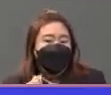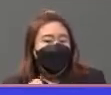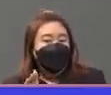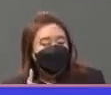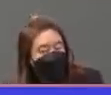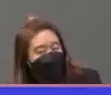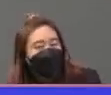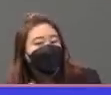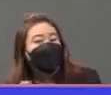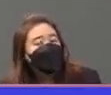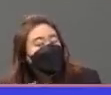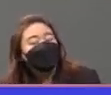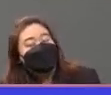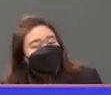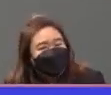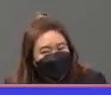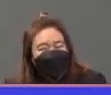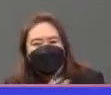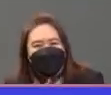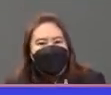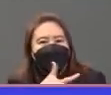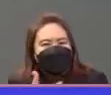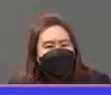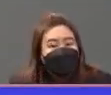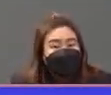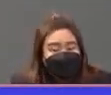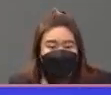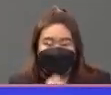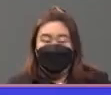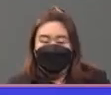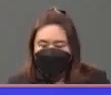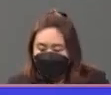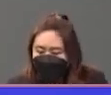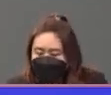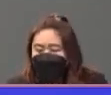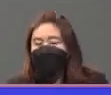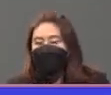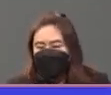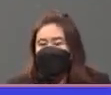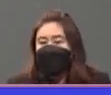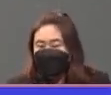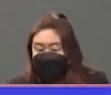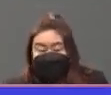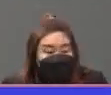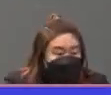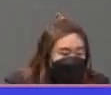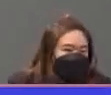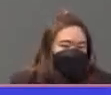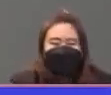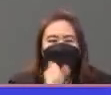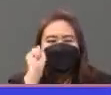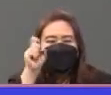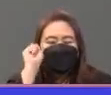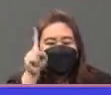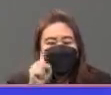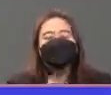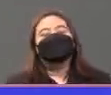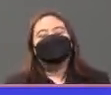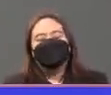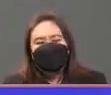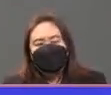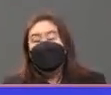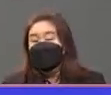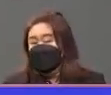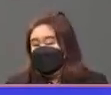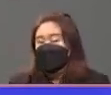คลุมประเทศไทยตอนบนและทะเลจีนใต้นะคะจะทำให้ประเทศไทยตอนบนค่ะมีอากาศเย็นกับมีหมอกในตอนเช้าในขณะที่ลมตะวัน